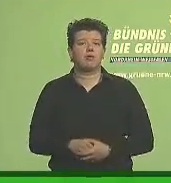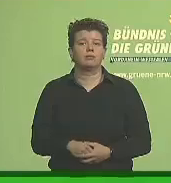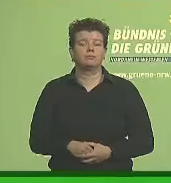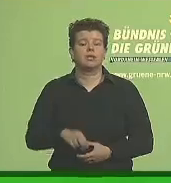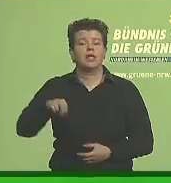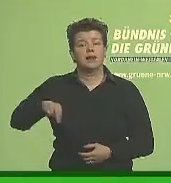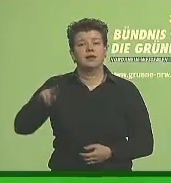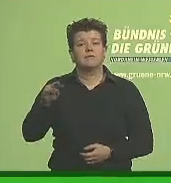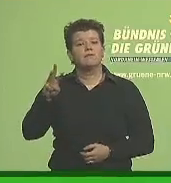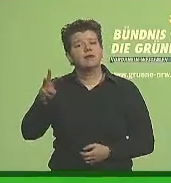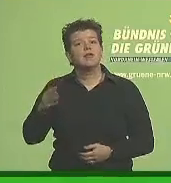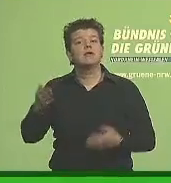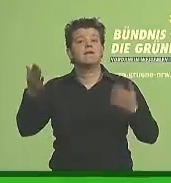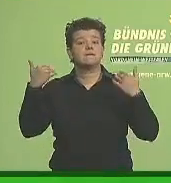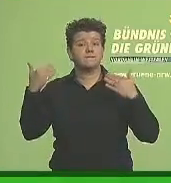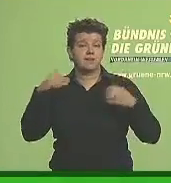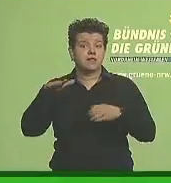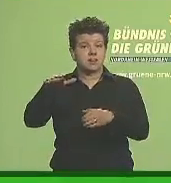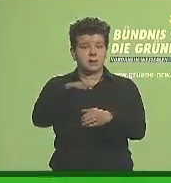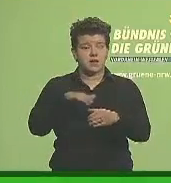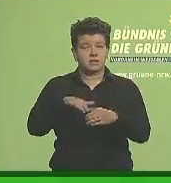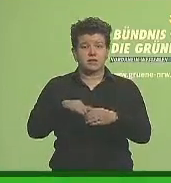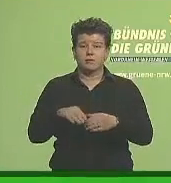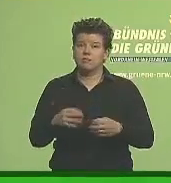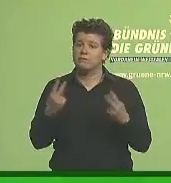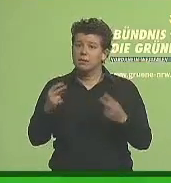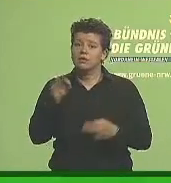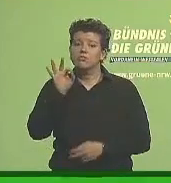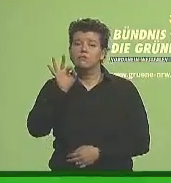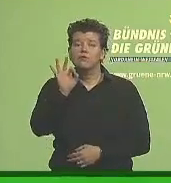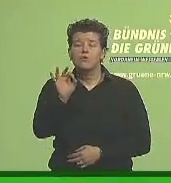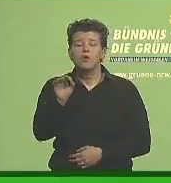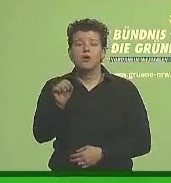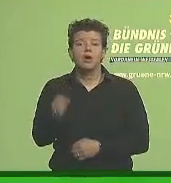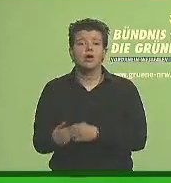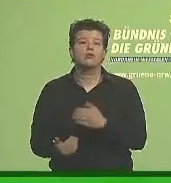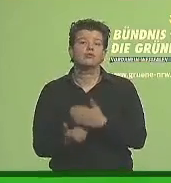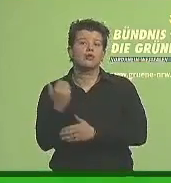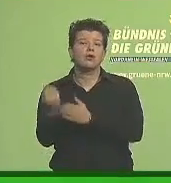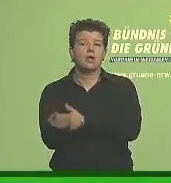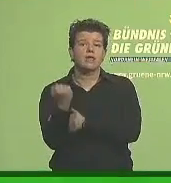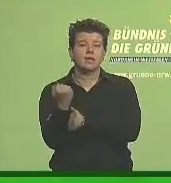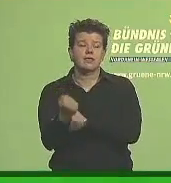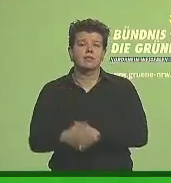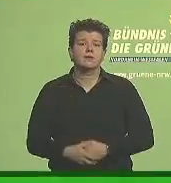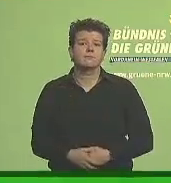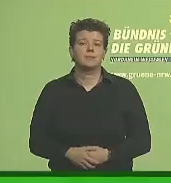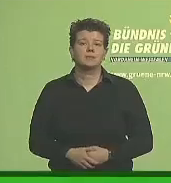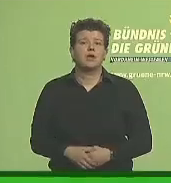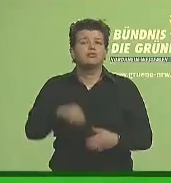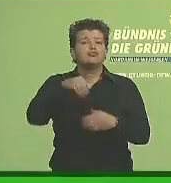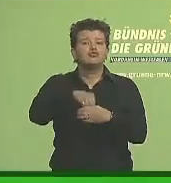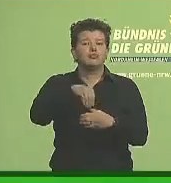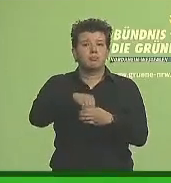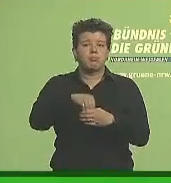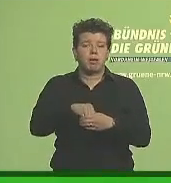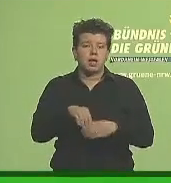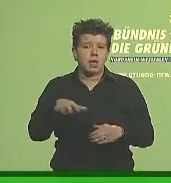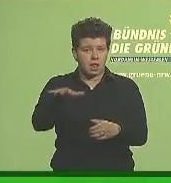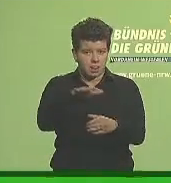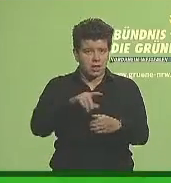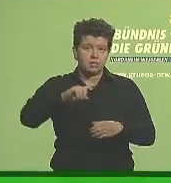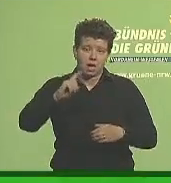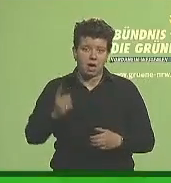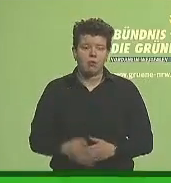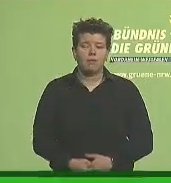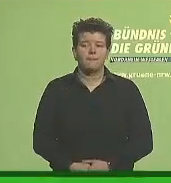Windland. Nordrhein-Westfalen ist ein Land für erneuerbare Wärme und KWK. Nordrhein-Westfalen ist ein Speicherland. Und deshalb,